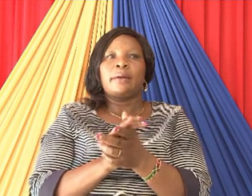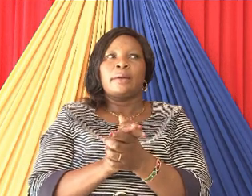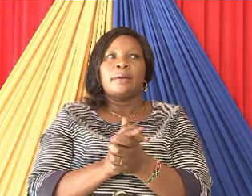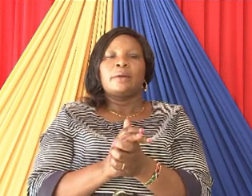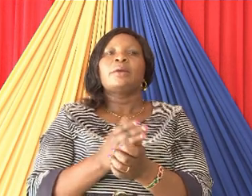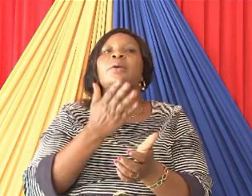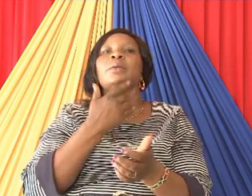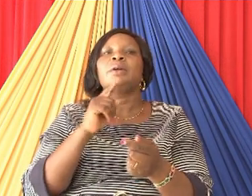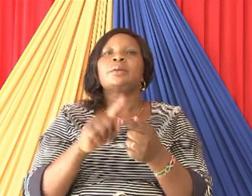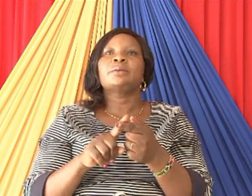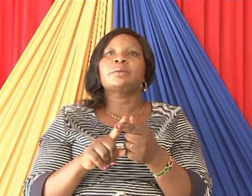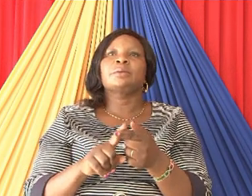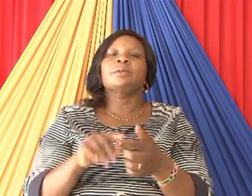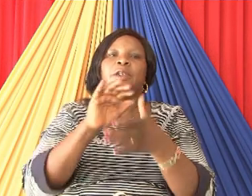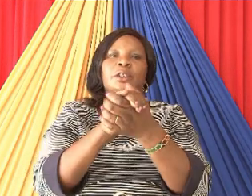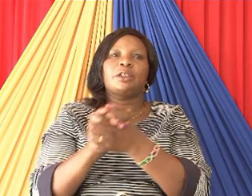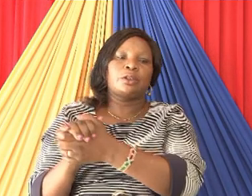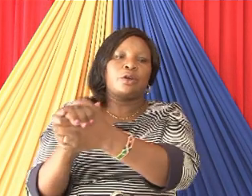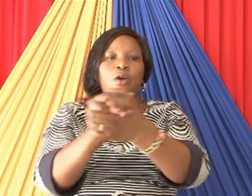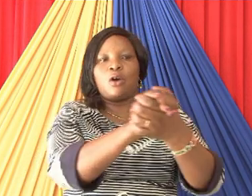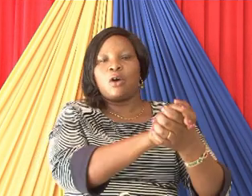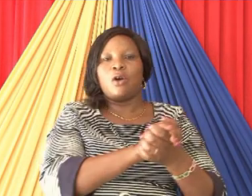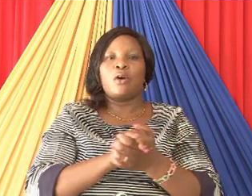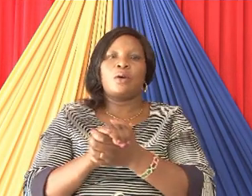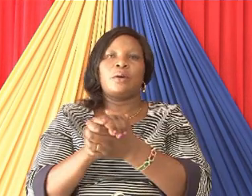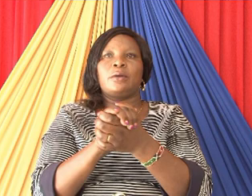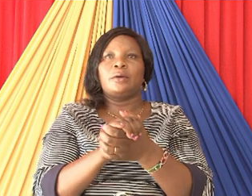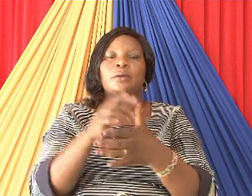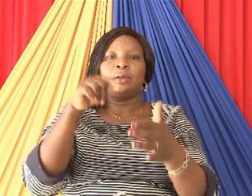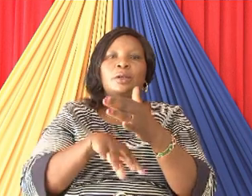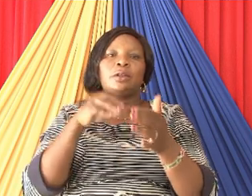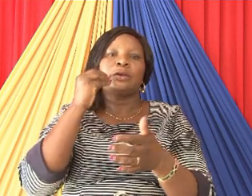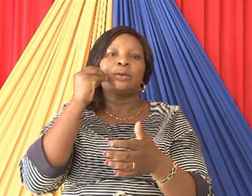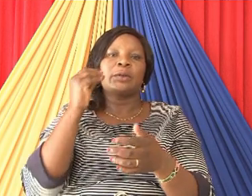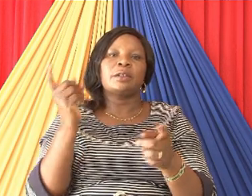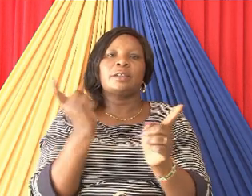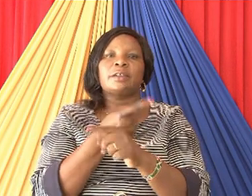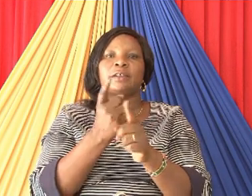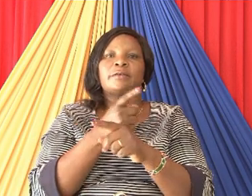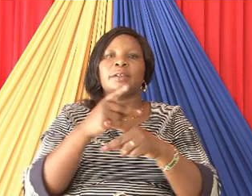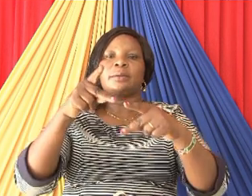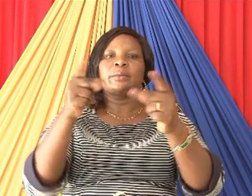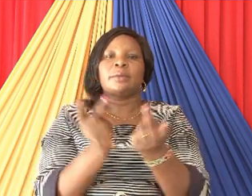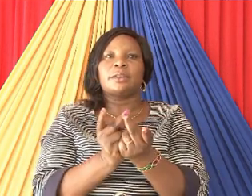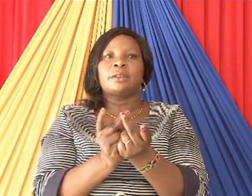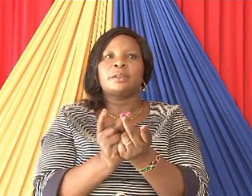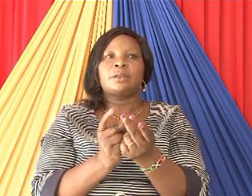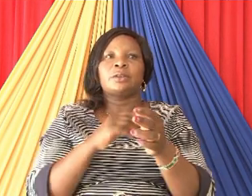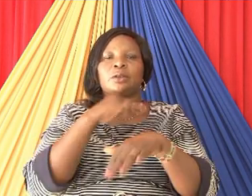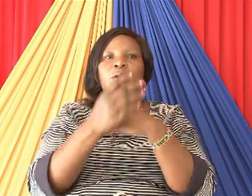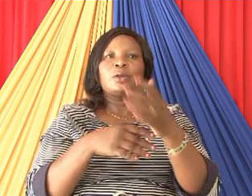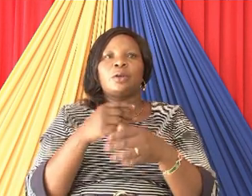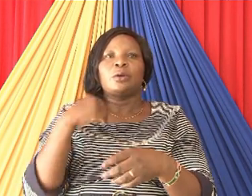Ningependa kuwasalimu wote walio nyumbani, walio sehemu tofauti, kila mahali ambapo unatuona,